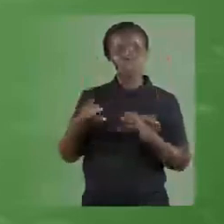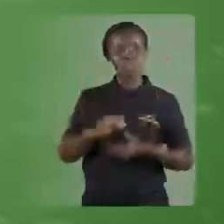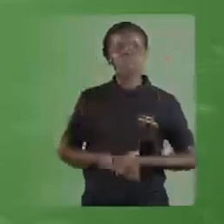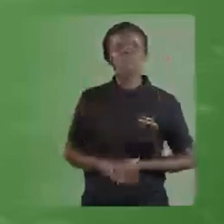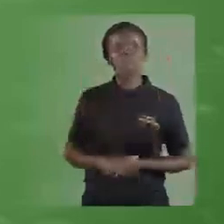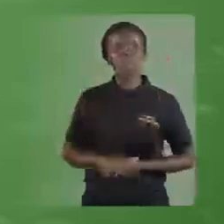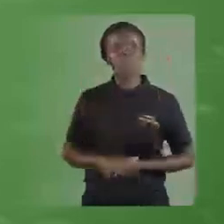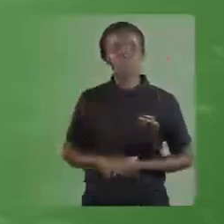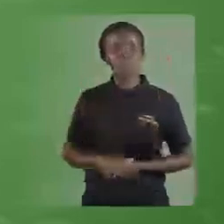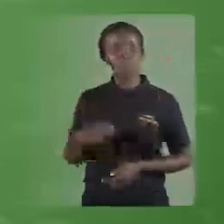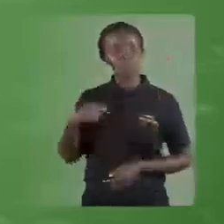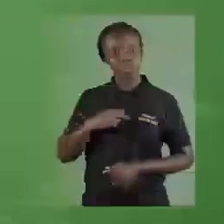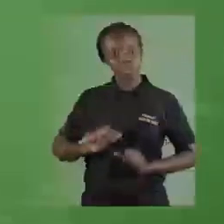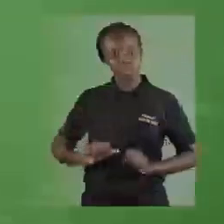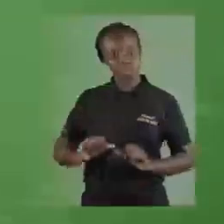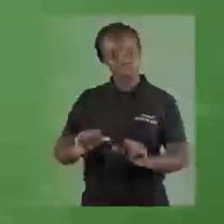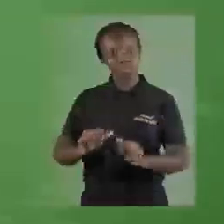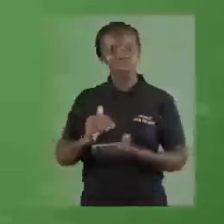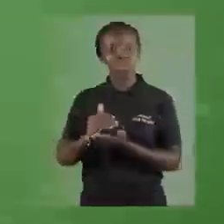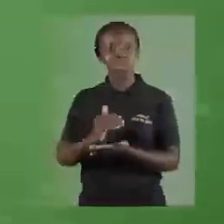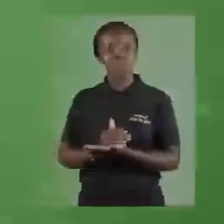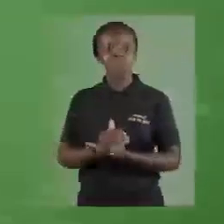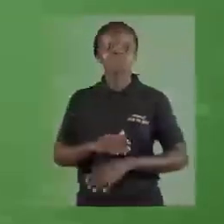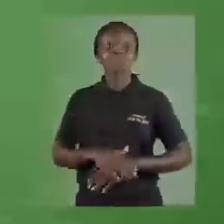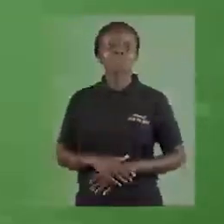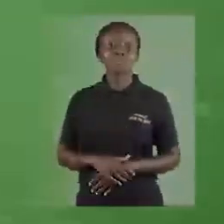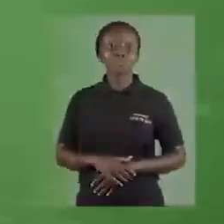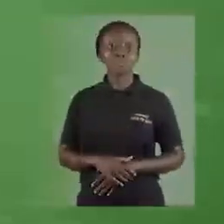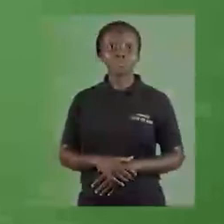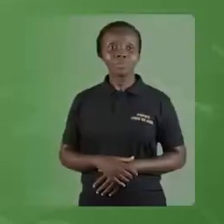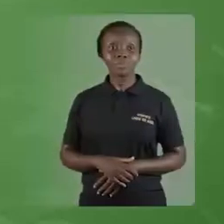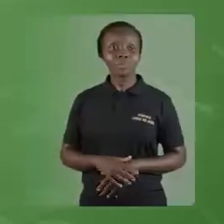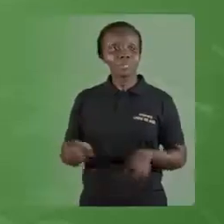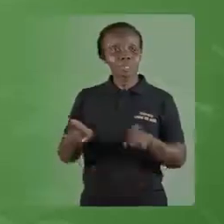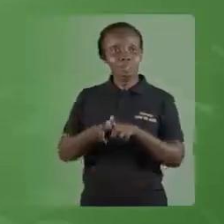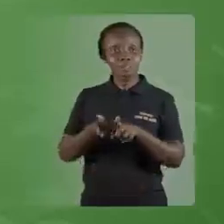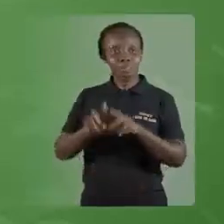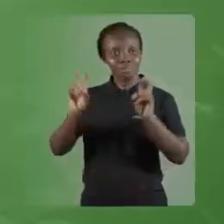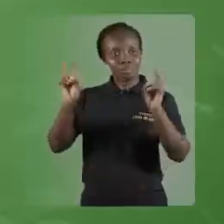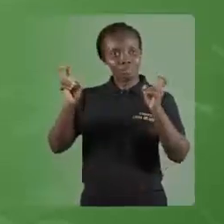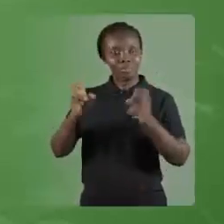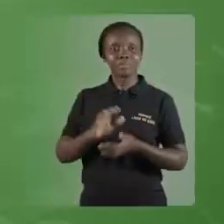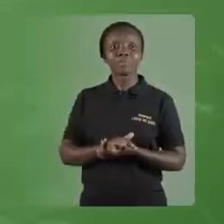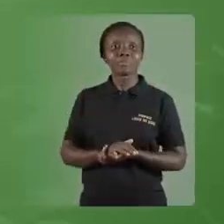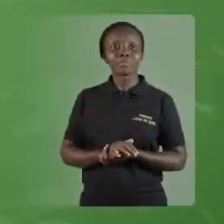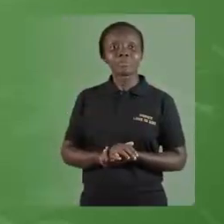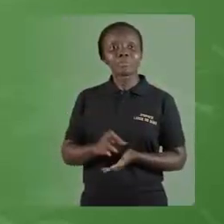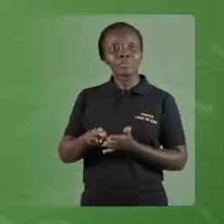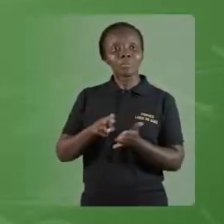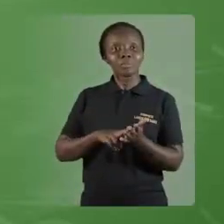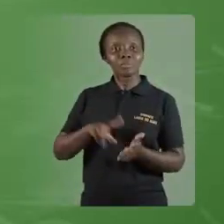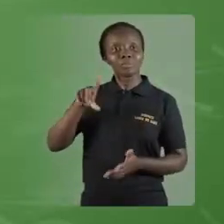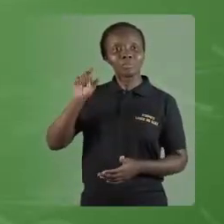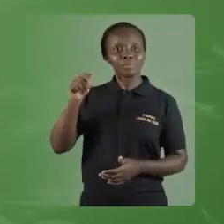Nous allons continuer ensemble le cours sur la loi de Laplace par la résolution de quelques situations